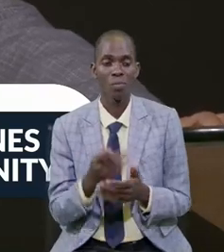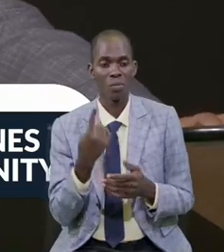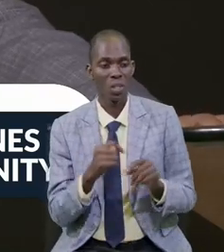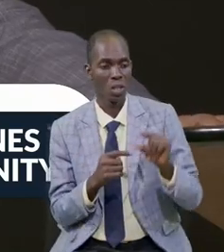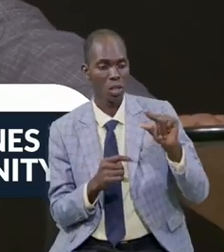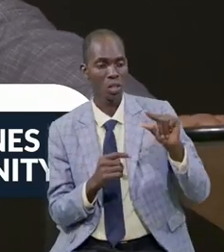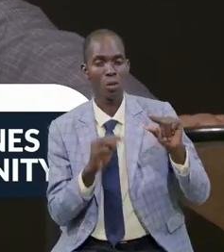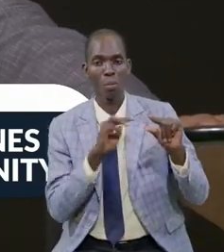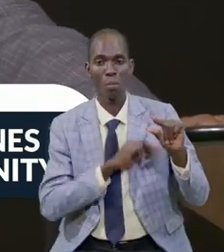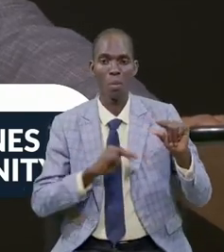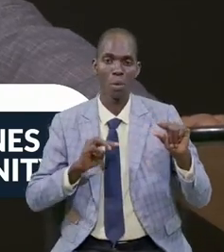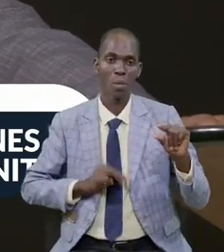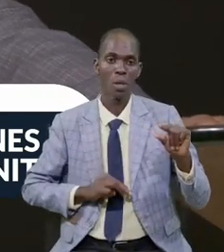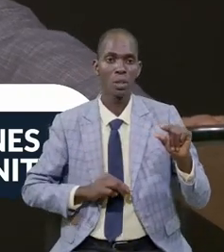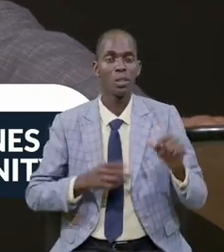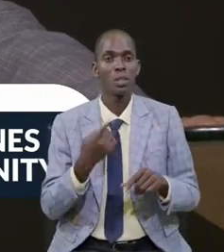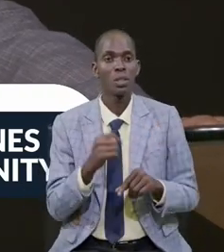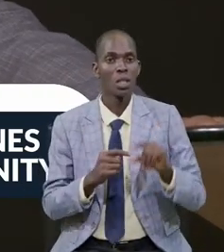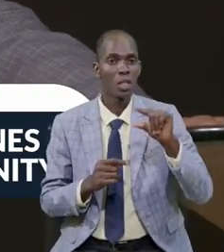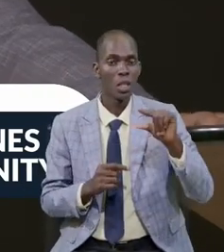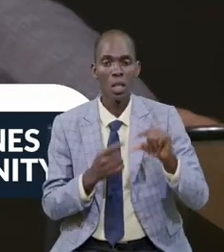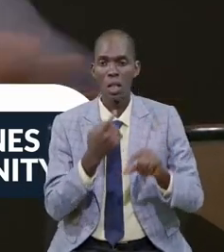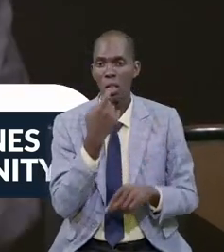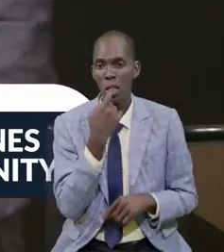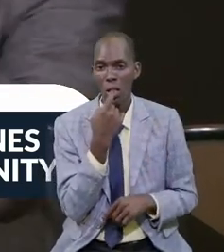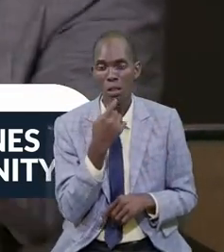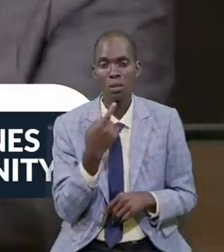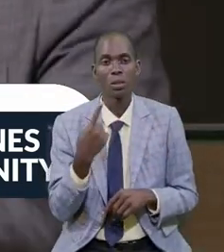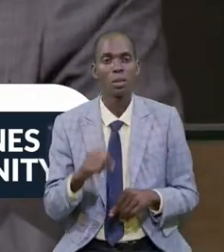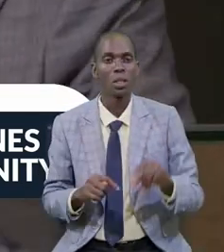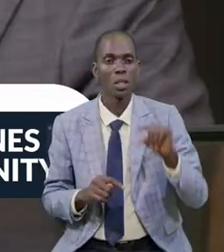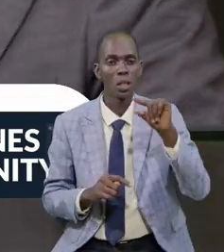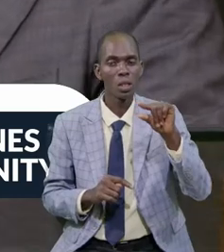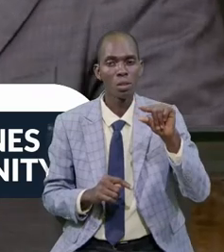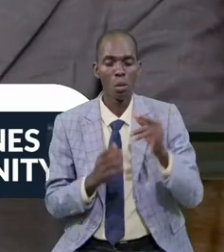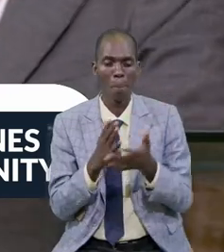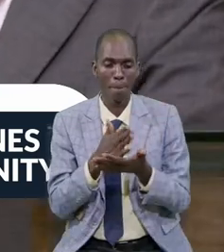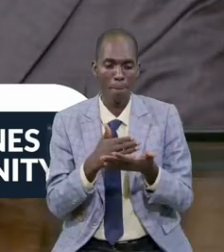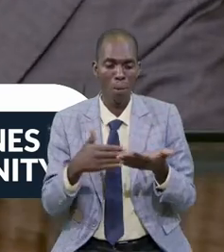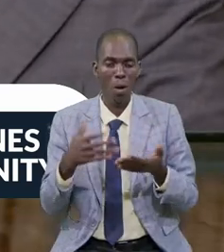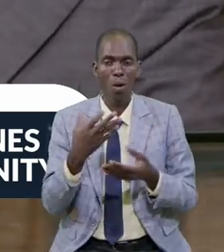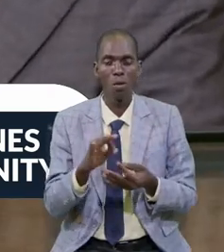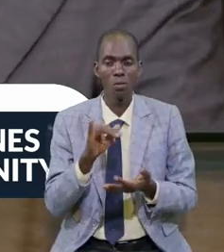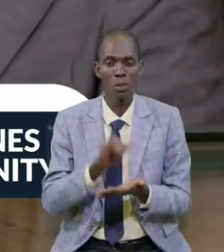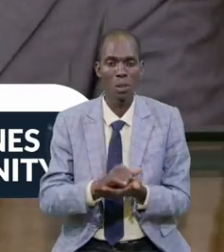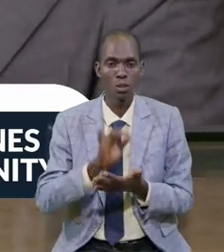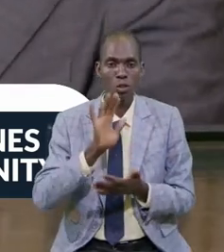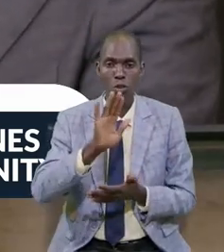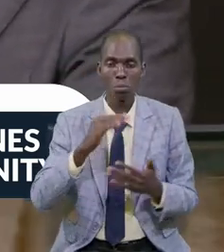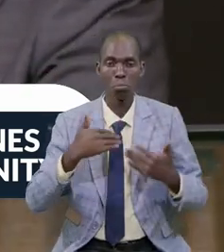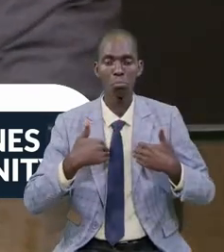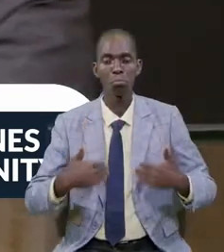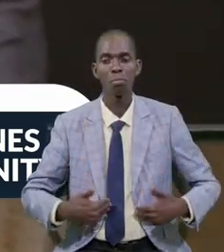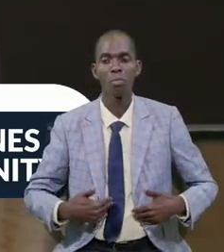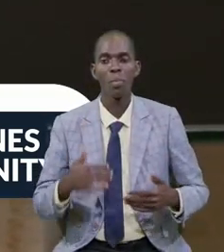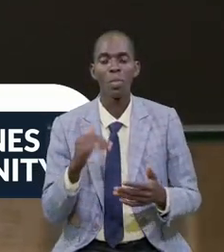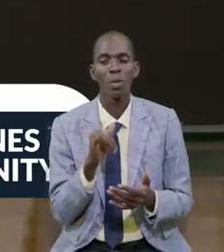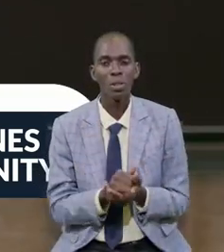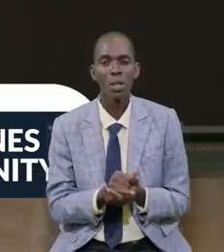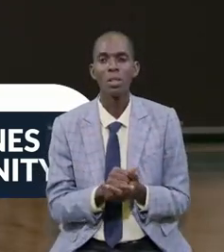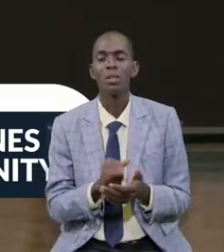Le petit membre, la petite langue, la petite partie de votre